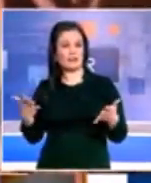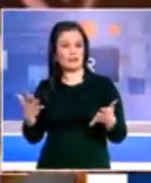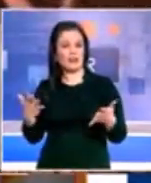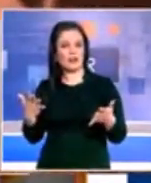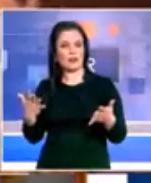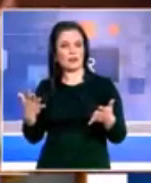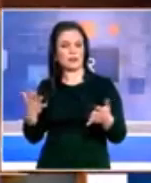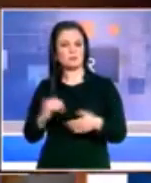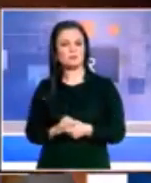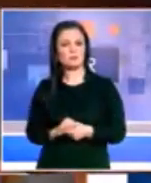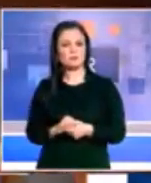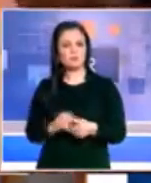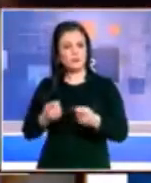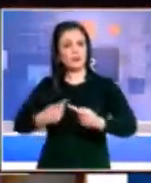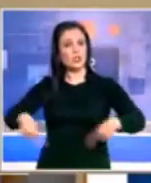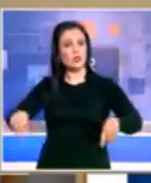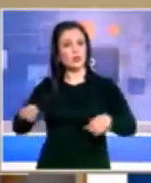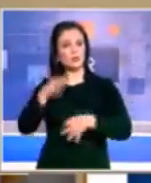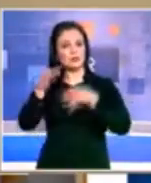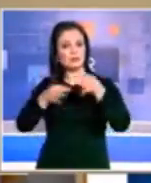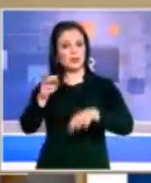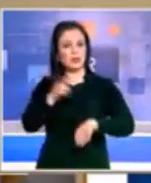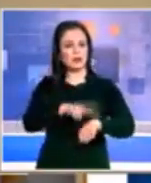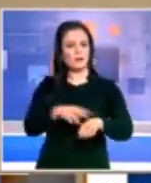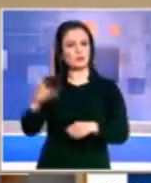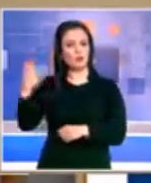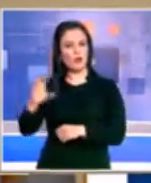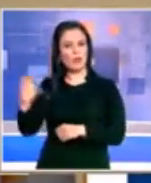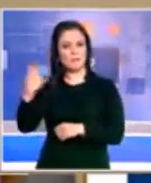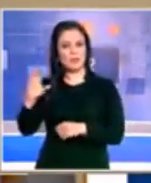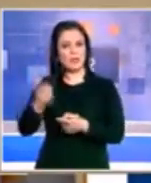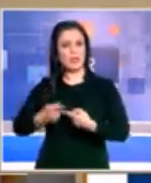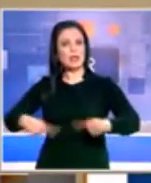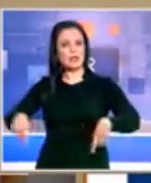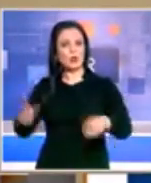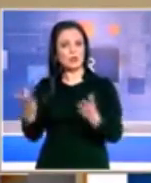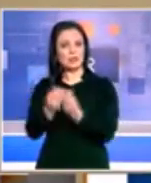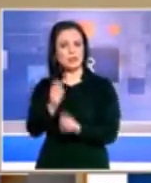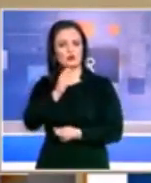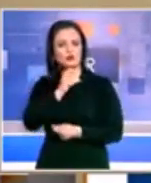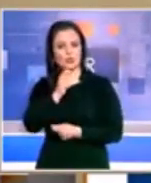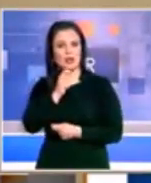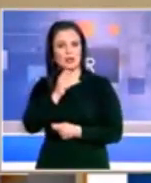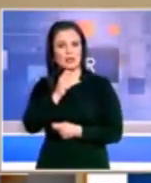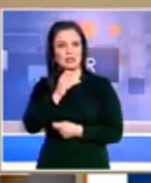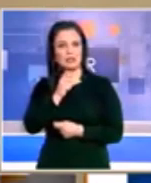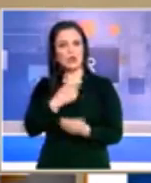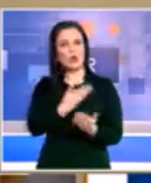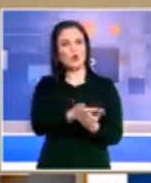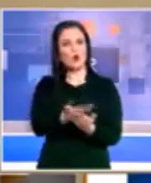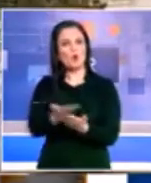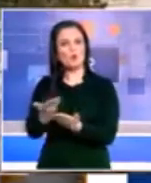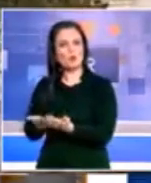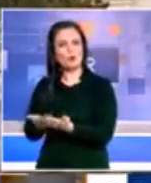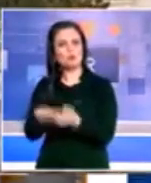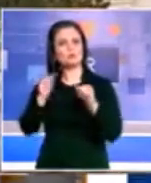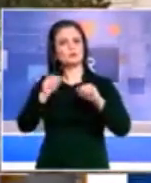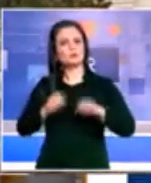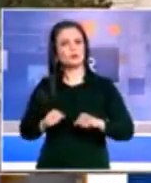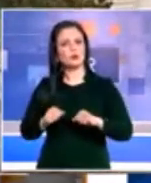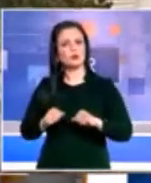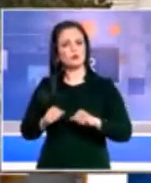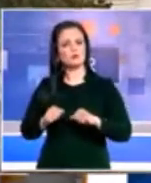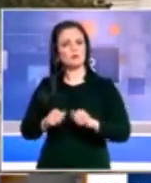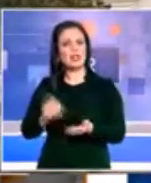sul tavolo ha spiegato il prefetto Campanaro nel corso di un incontro con i giornalisti una serie di proposte che consentano di uscire